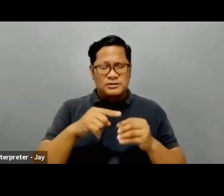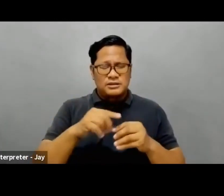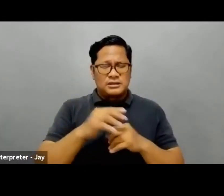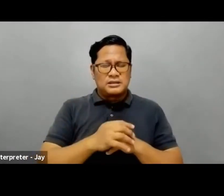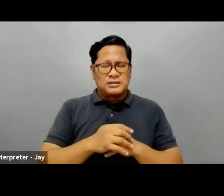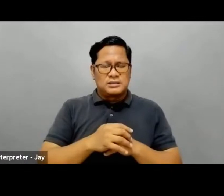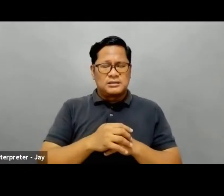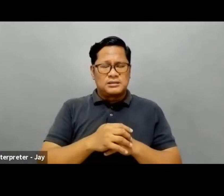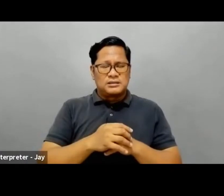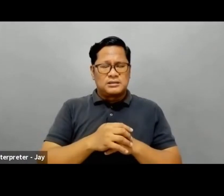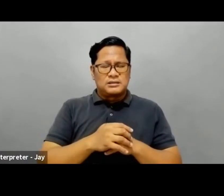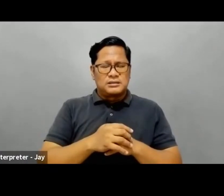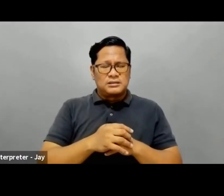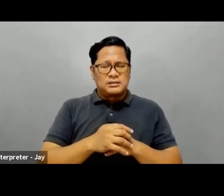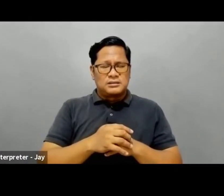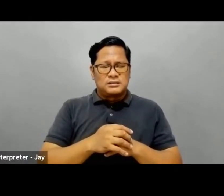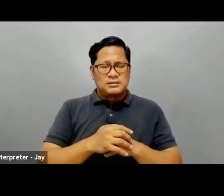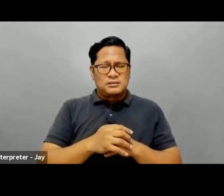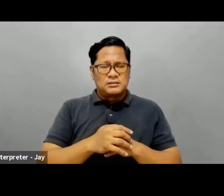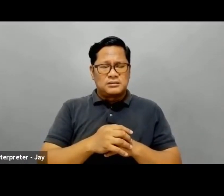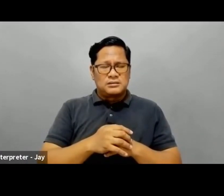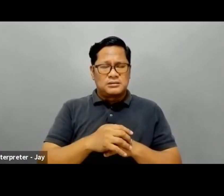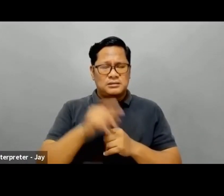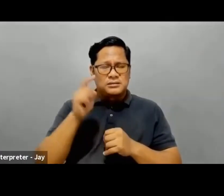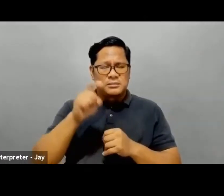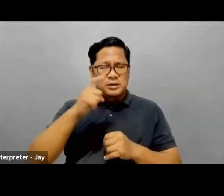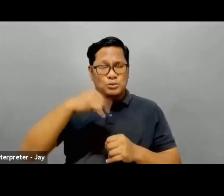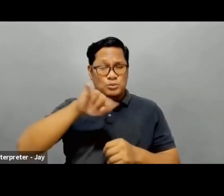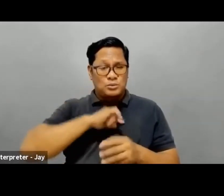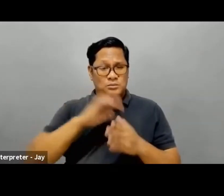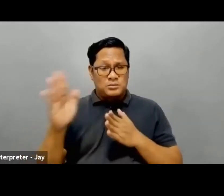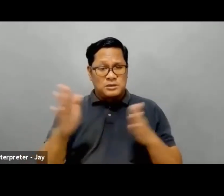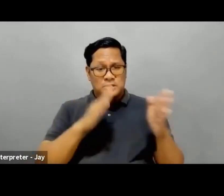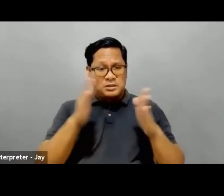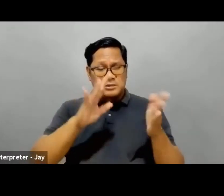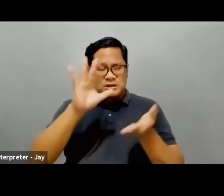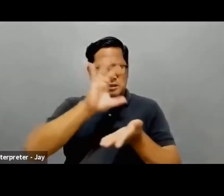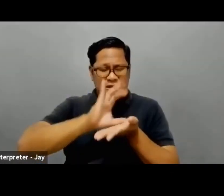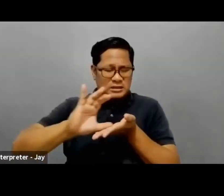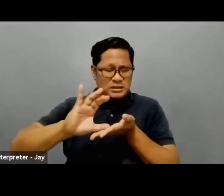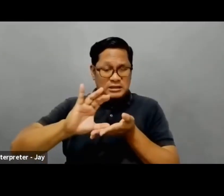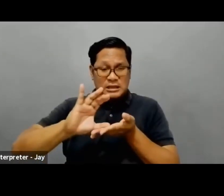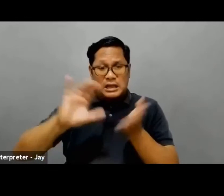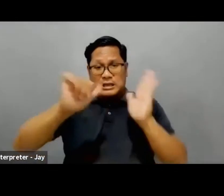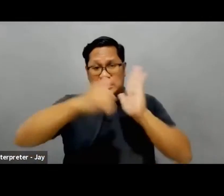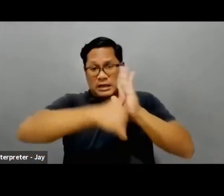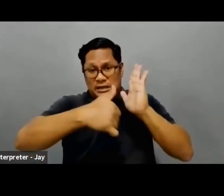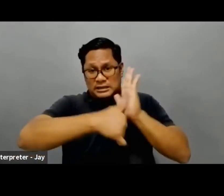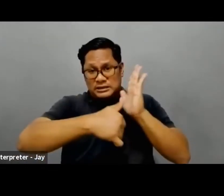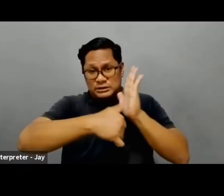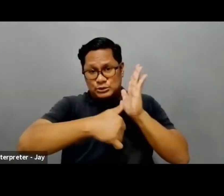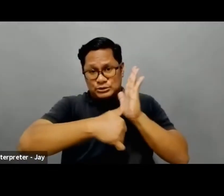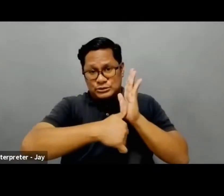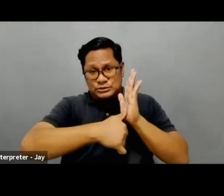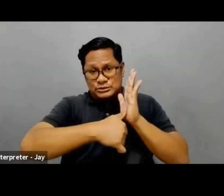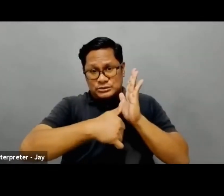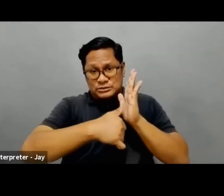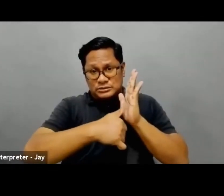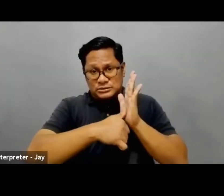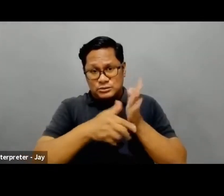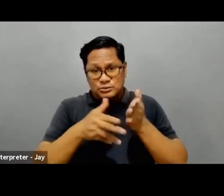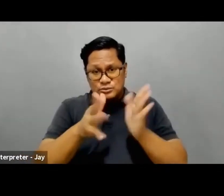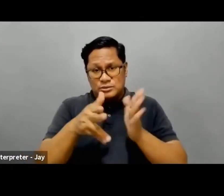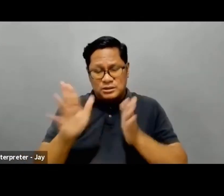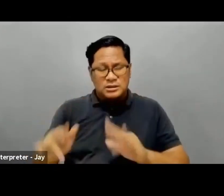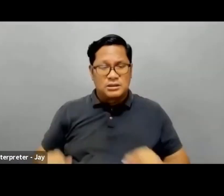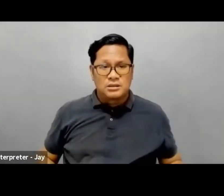na shouldn't we be preparing an election platform? Okay, yan na. I